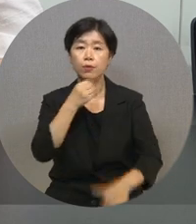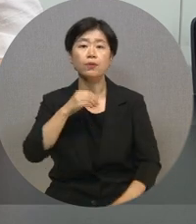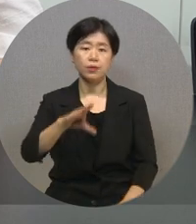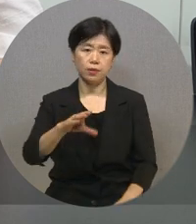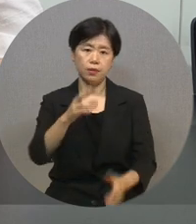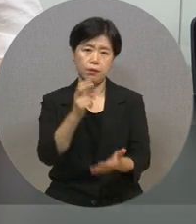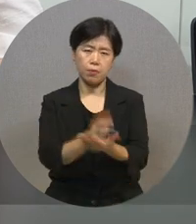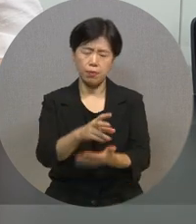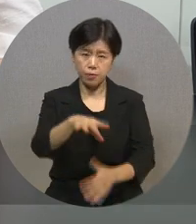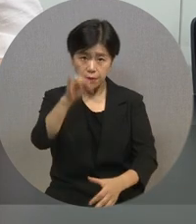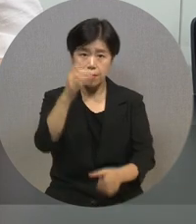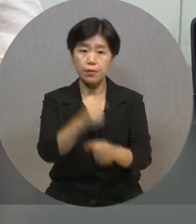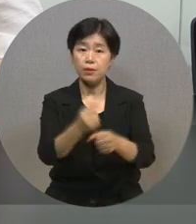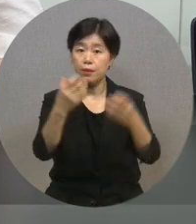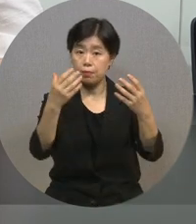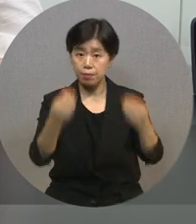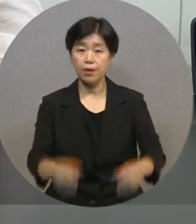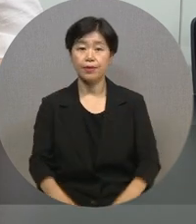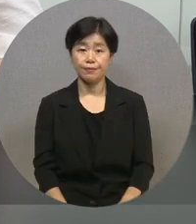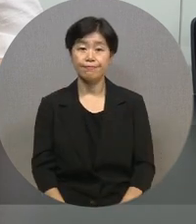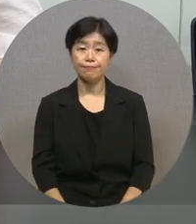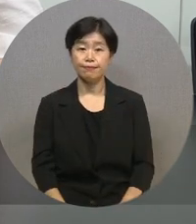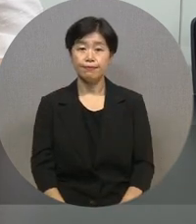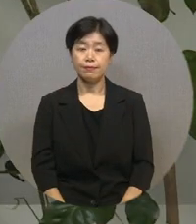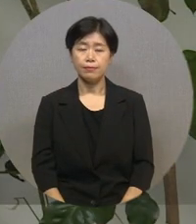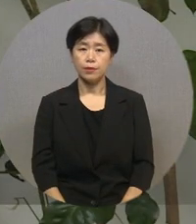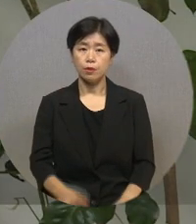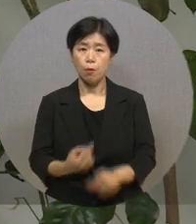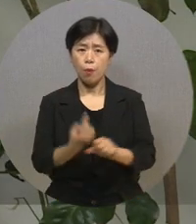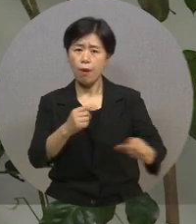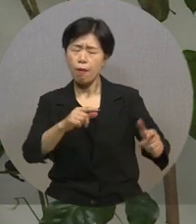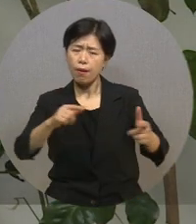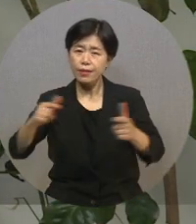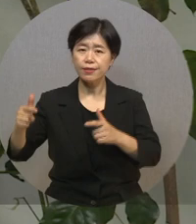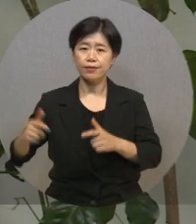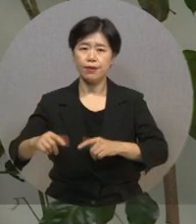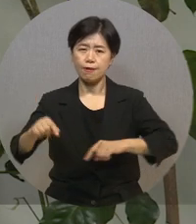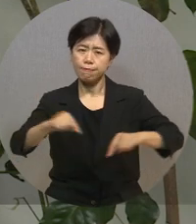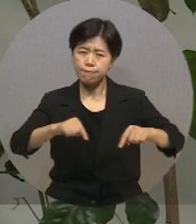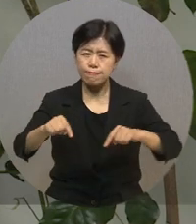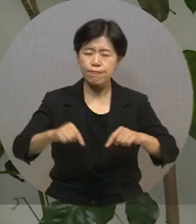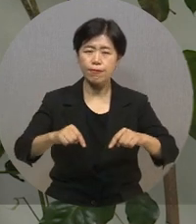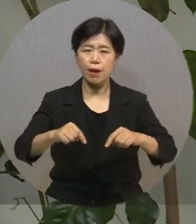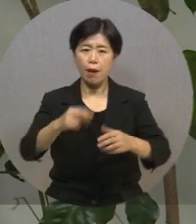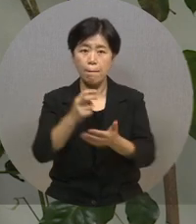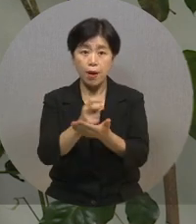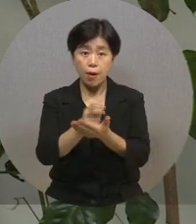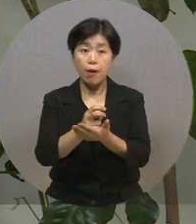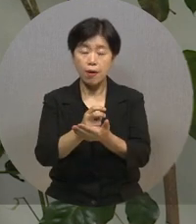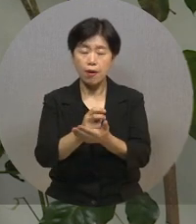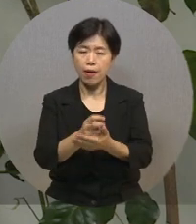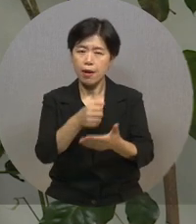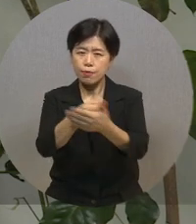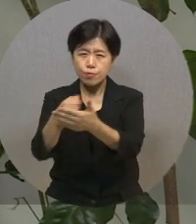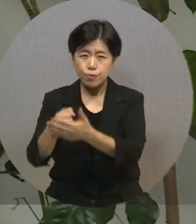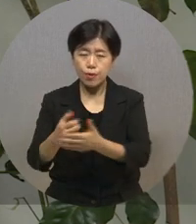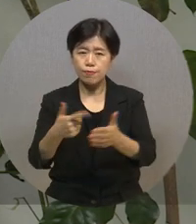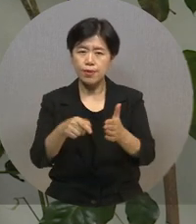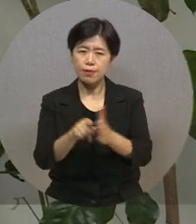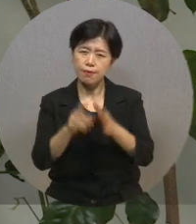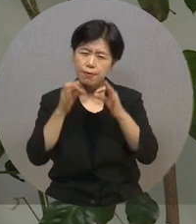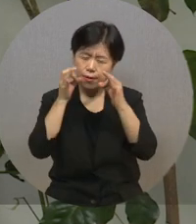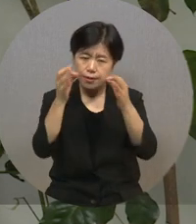법안을 1974년부터 저희가 만들기 시작하는 등 그래도 어떤 제도의 기초를 놓았다라고 좀 자부를 하고 있고요.